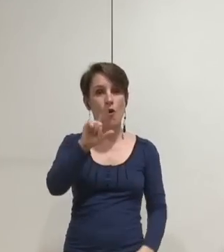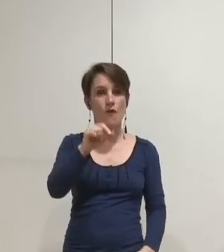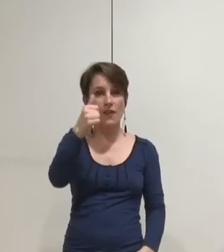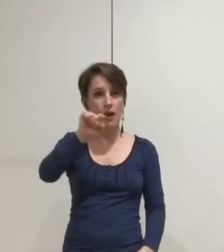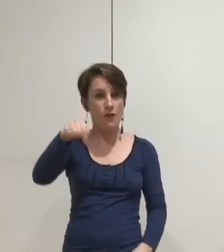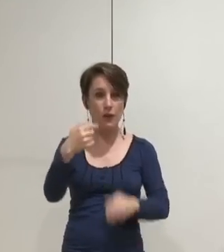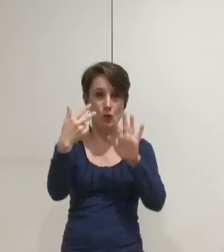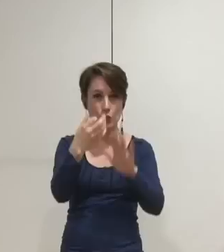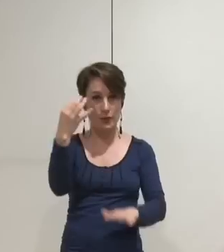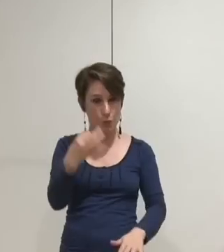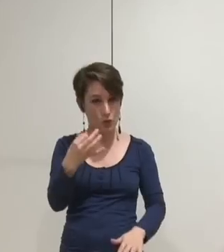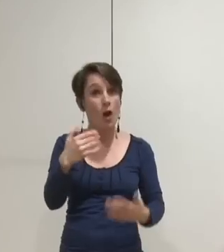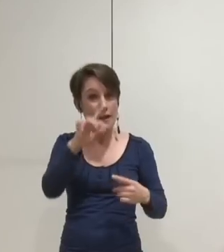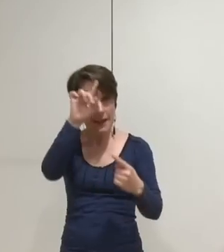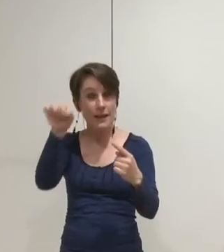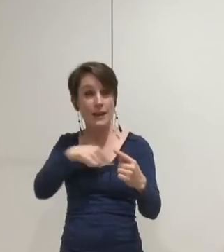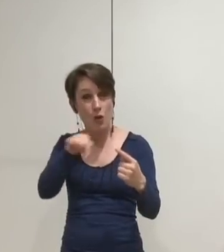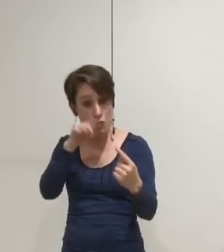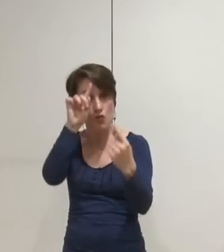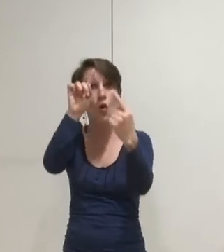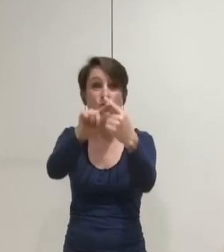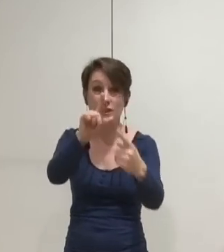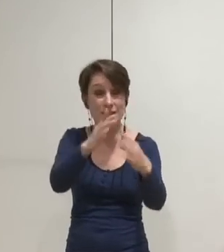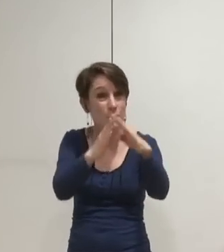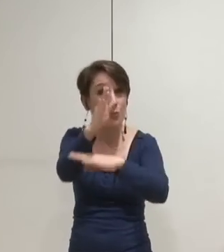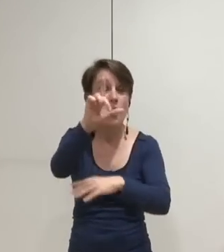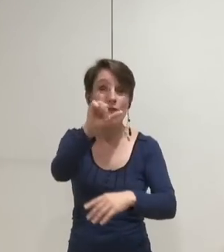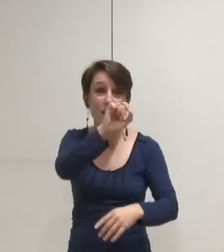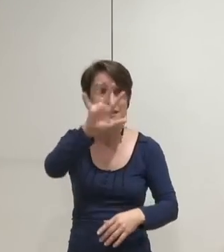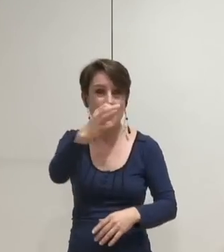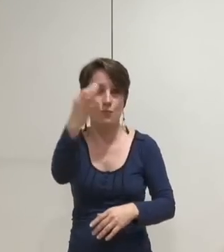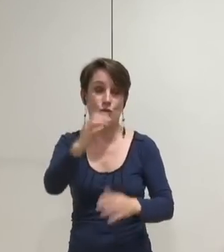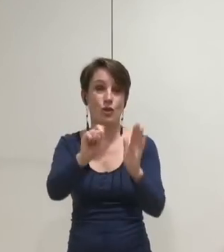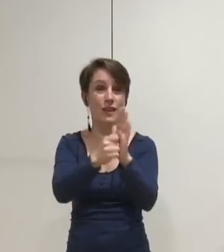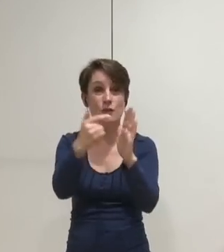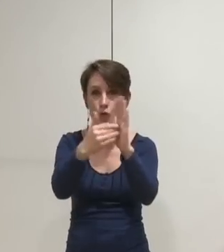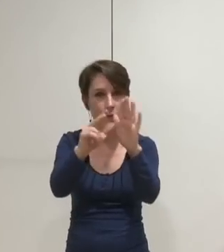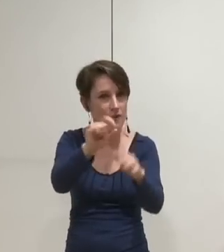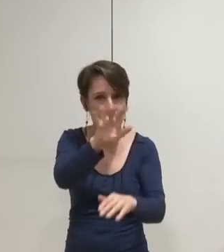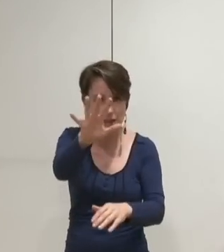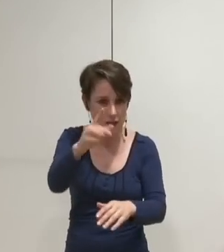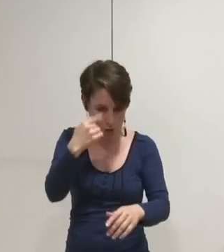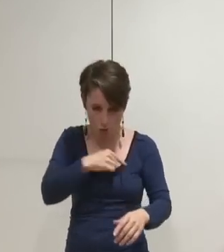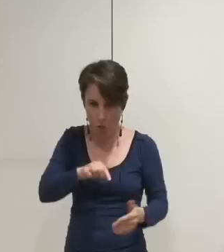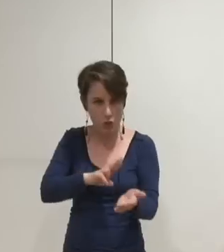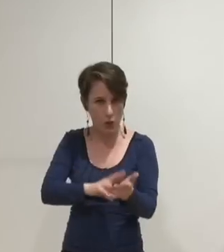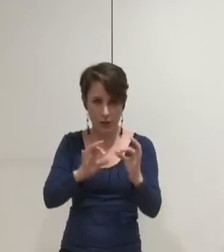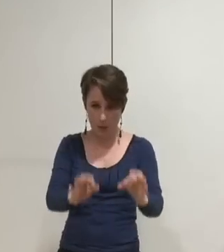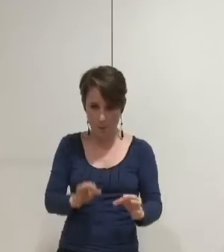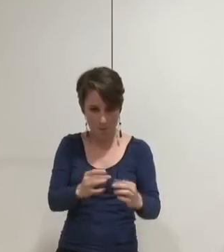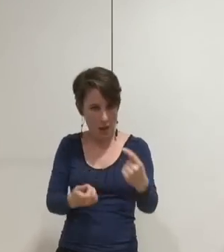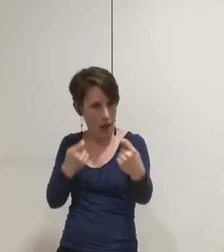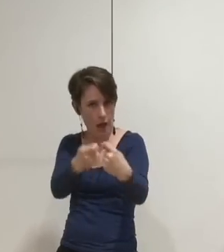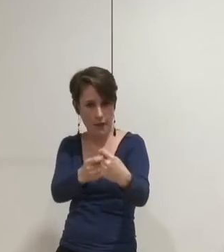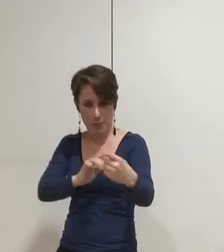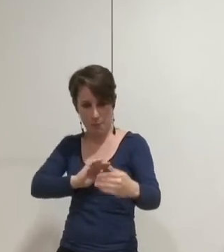l'objectif d'être à 25 % en 2025 et donc ça répond à la vitesse qui est clair dans